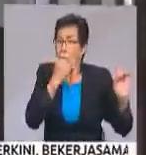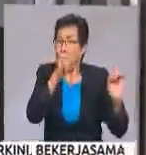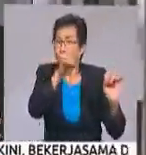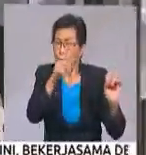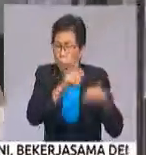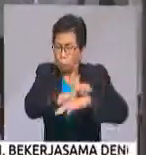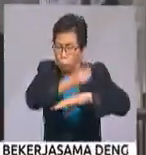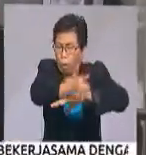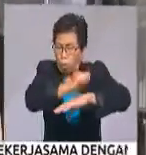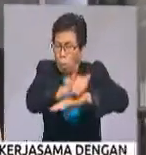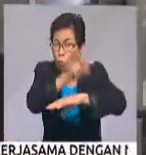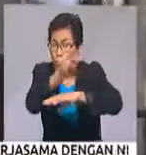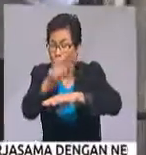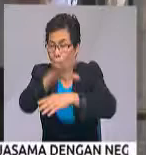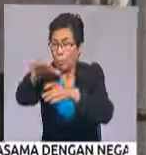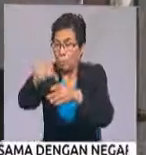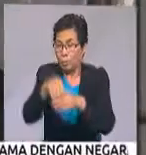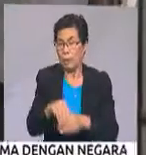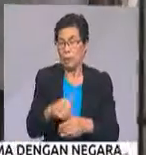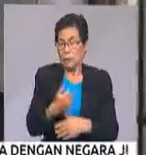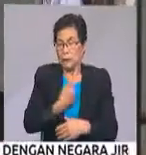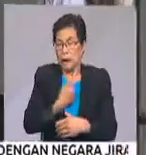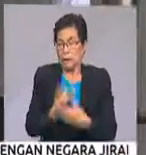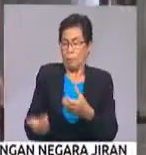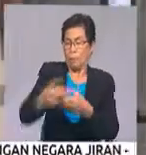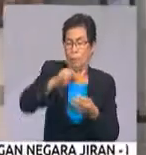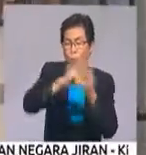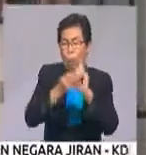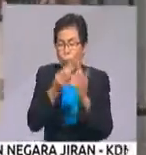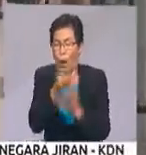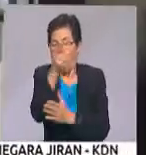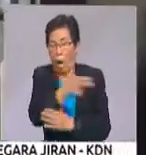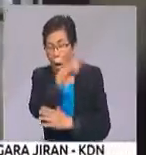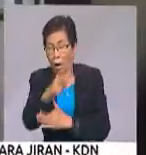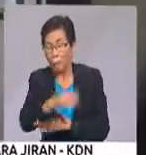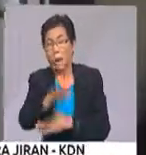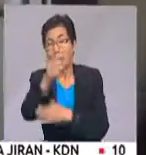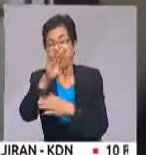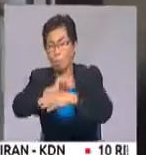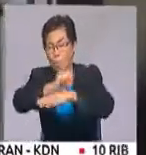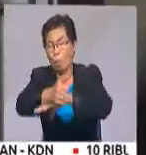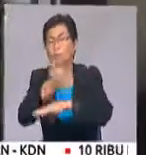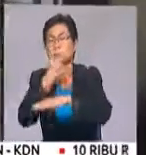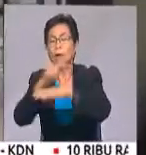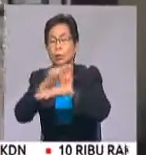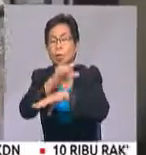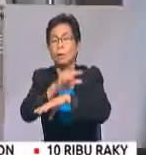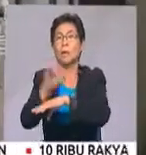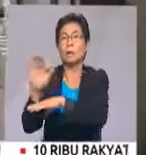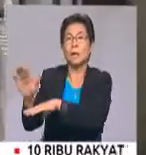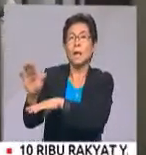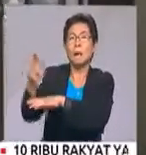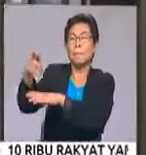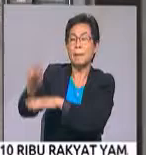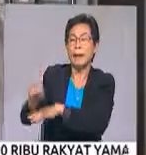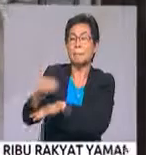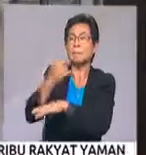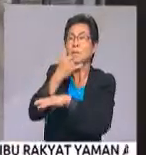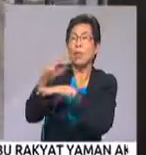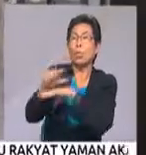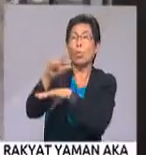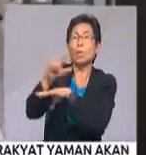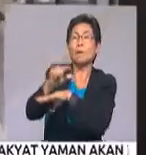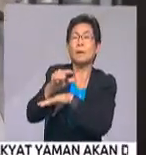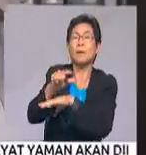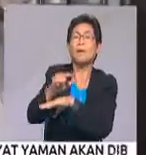21 pertuduhan membabitkan diri dalam pengubahan wang haram dan 4 pertuduhan salah guna kedudukan sebagai Perdana Menteri,